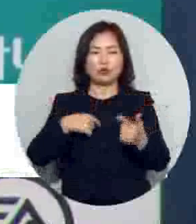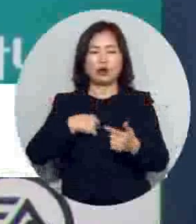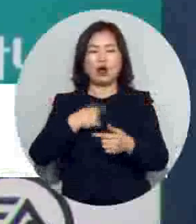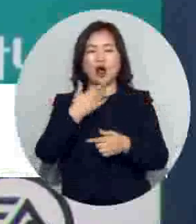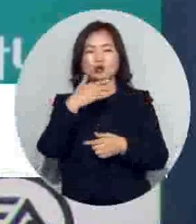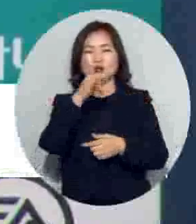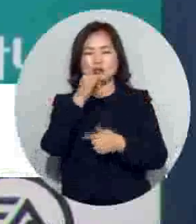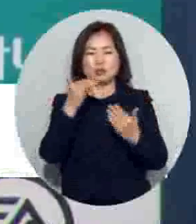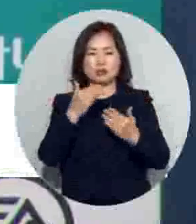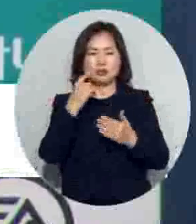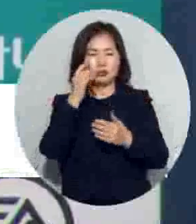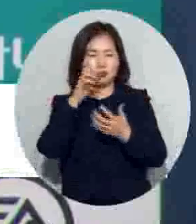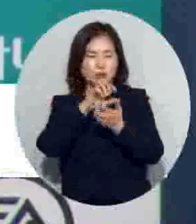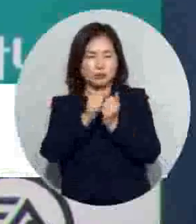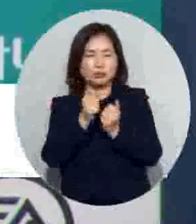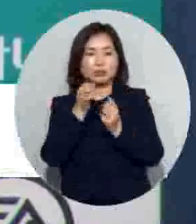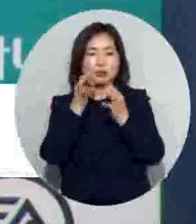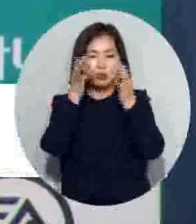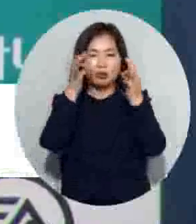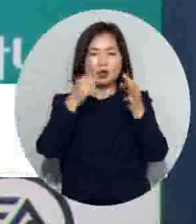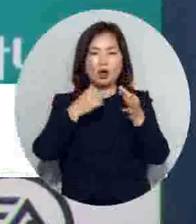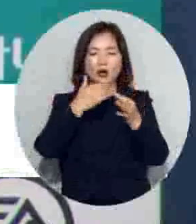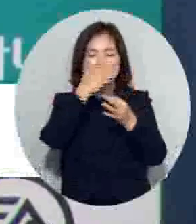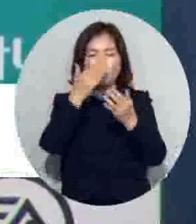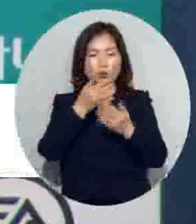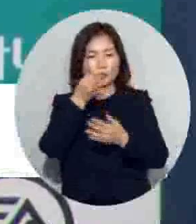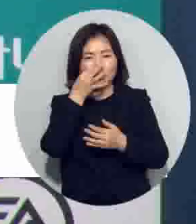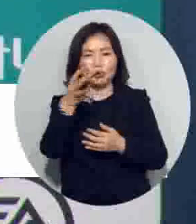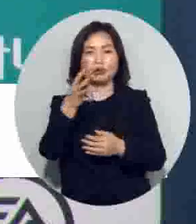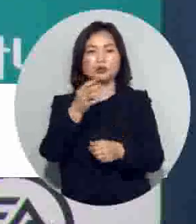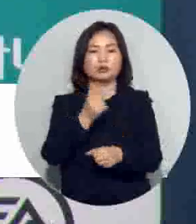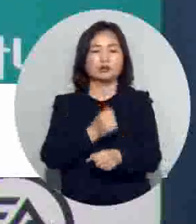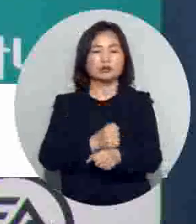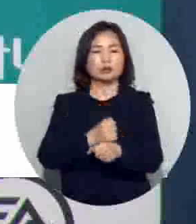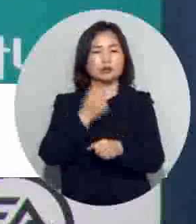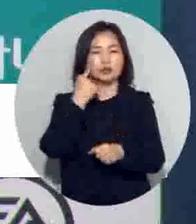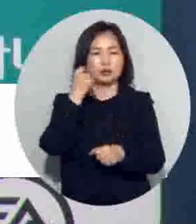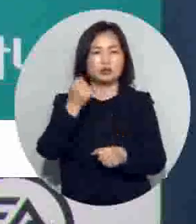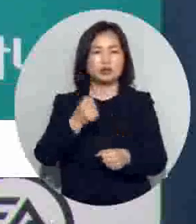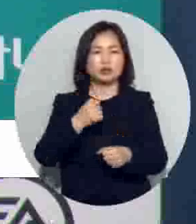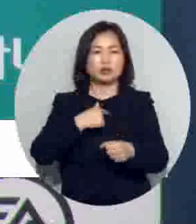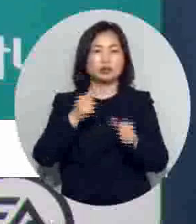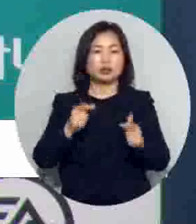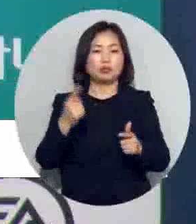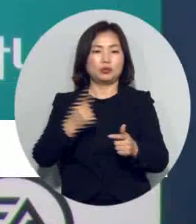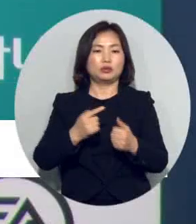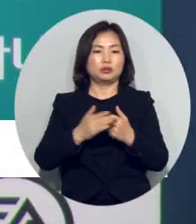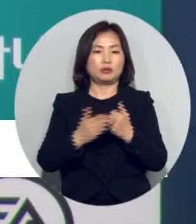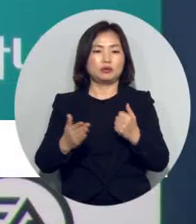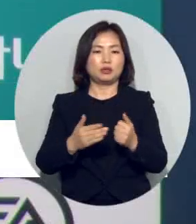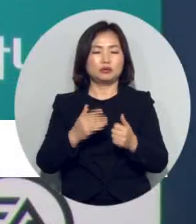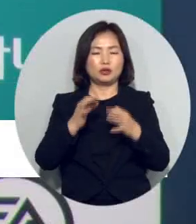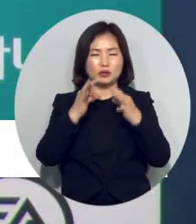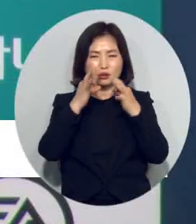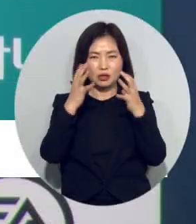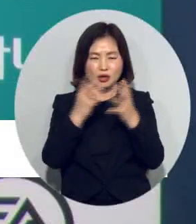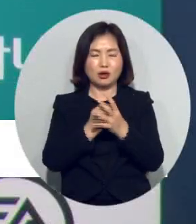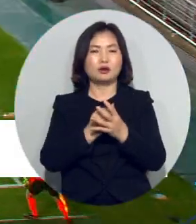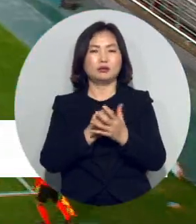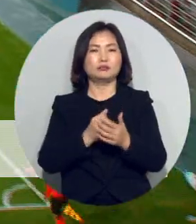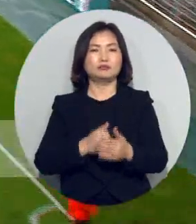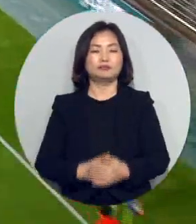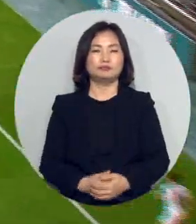거 하겠다 생각했고 일단 제가 할 수 있는 한 모든 걸 이제 보여드려야 저한테 기회가 오니까 일단 최선을 다해서 뛴 것